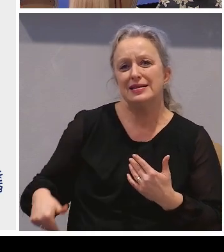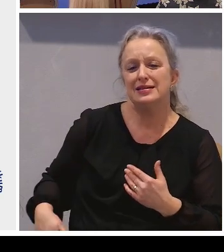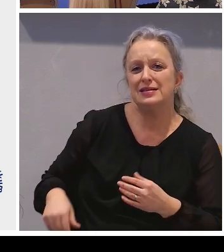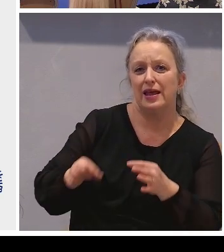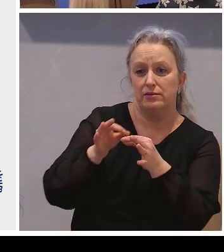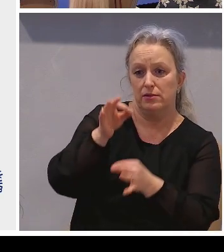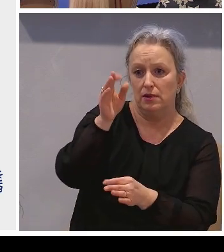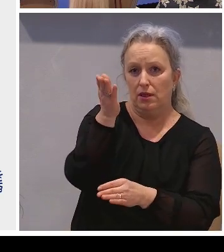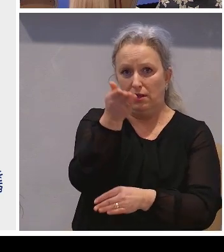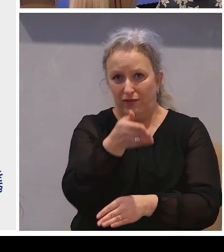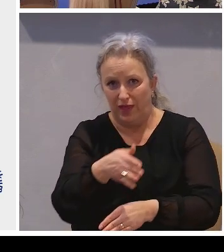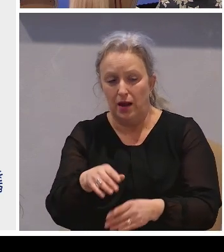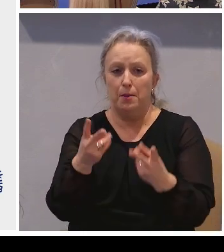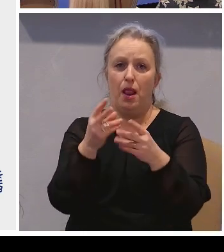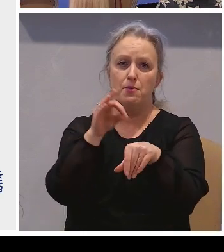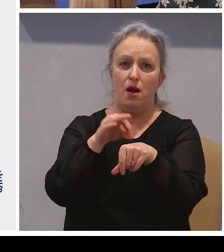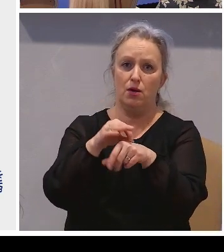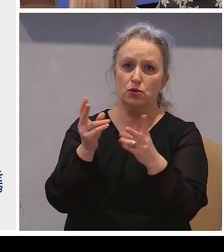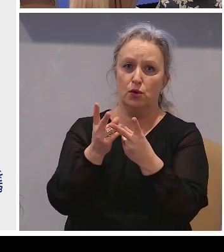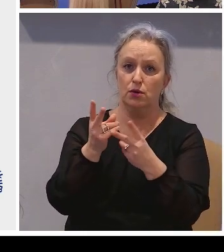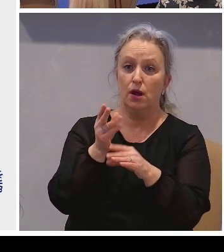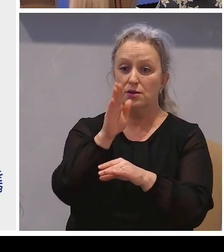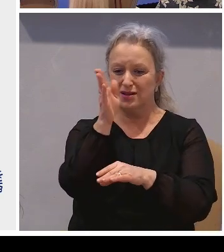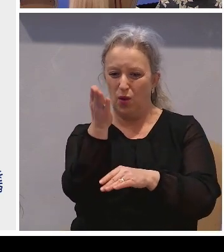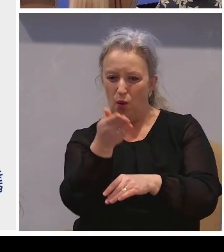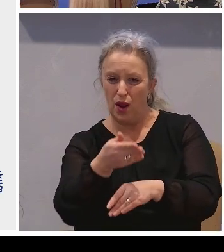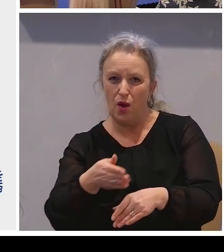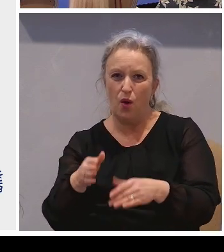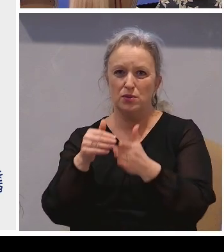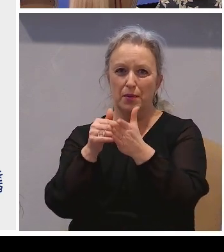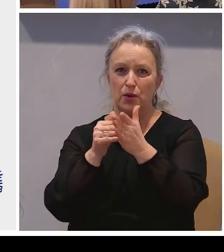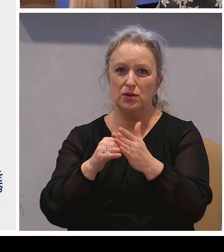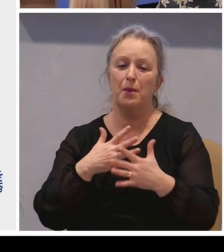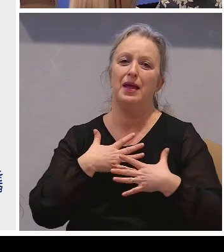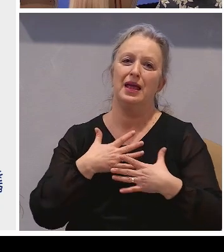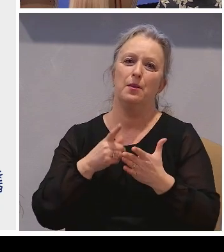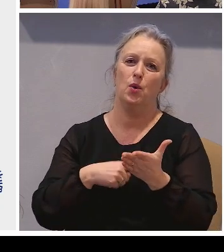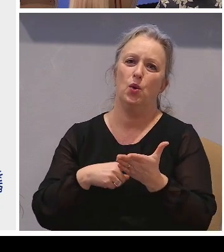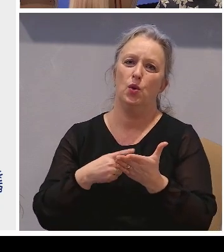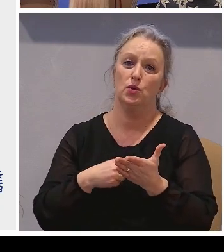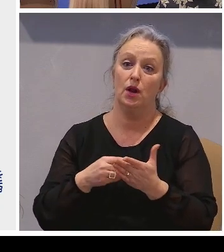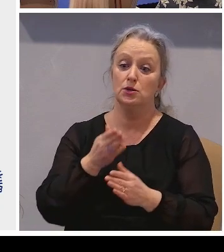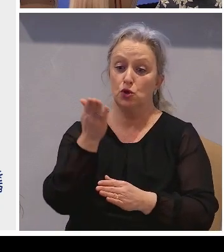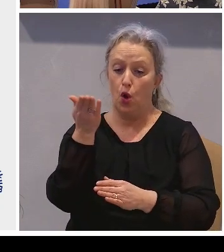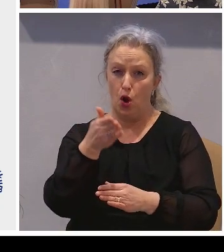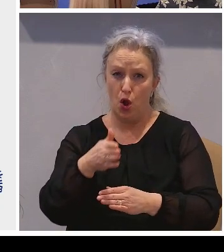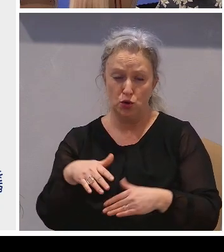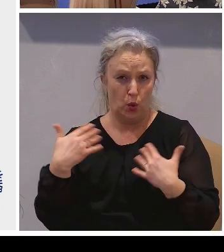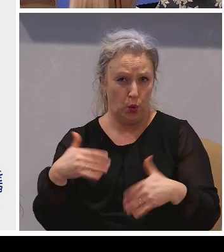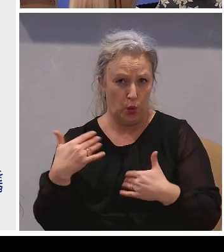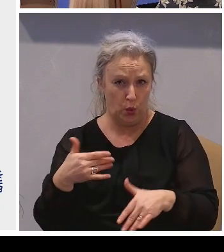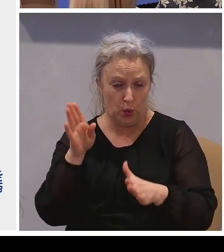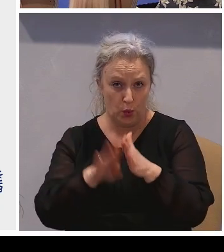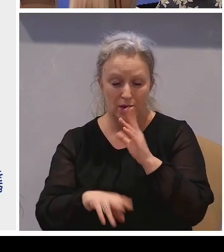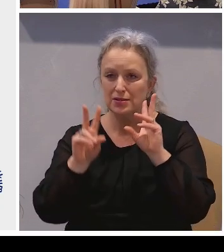birth mõlema process haiguse for puhul. women. Ja skolioos süvendab seda, et meil hingamispuudulikkus, kui meil on väga Also, väljendunud challenges skolioos, concern the siis on ka respiratory